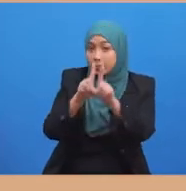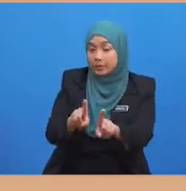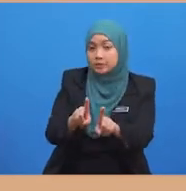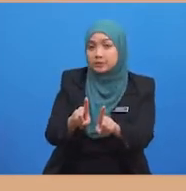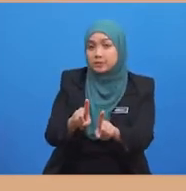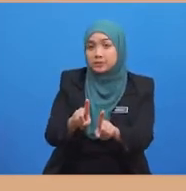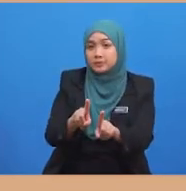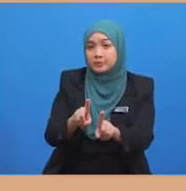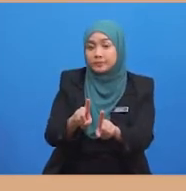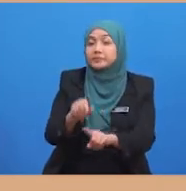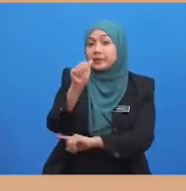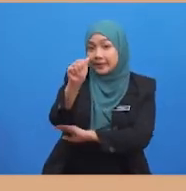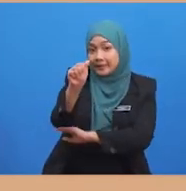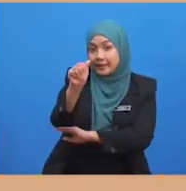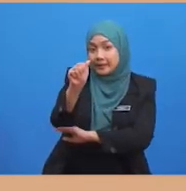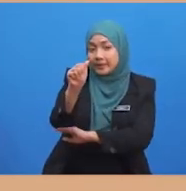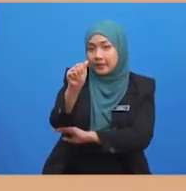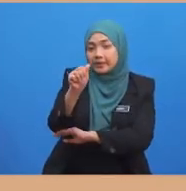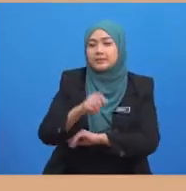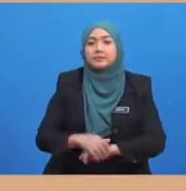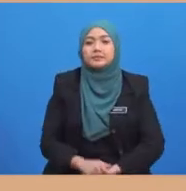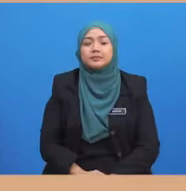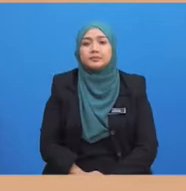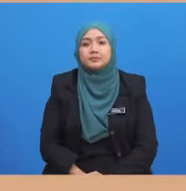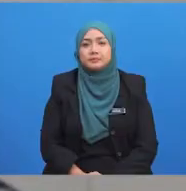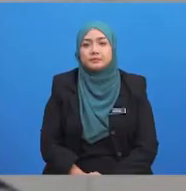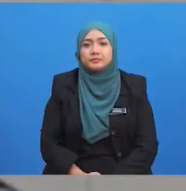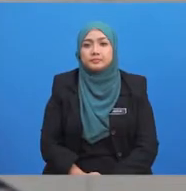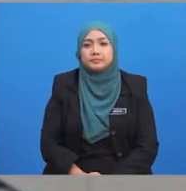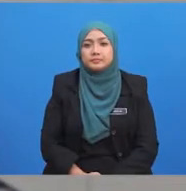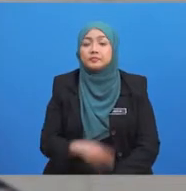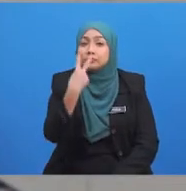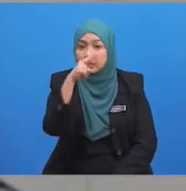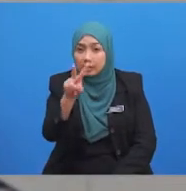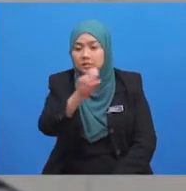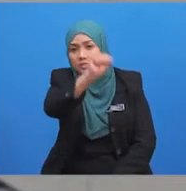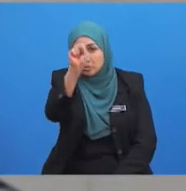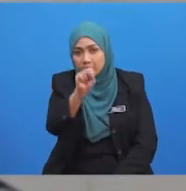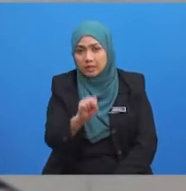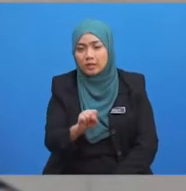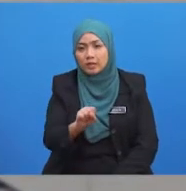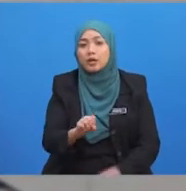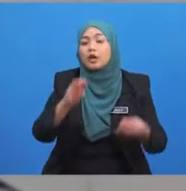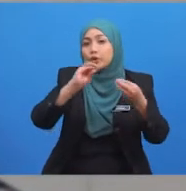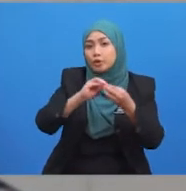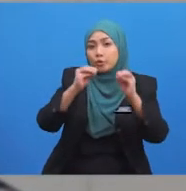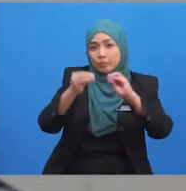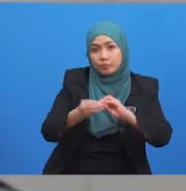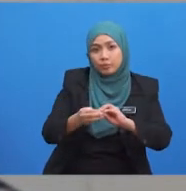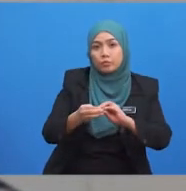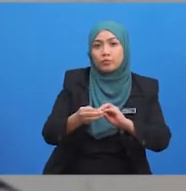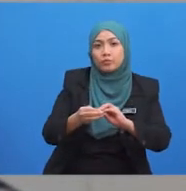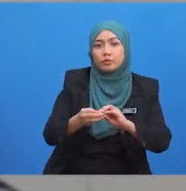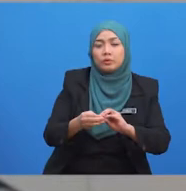Jawapannya ialah A. Getah asli. Perhatikan soalan seterusnya di skrin TV